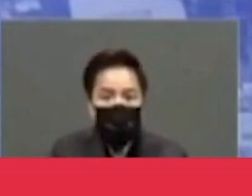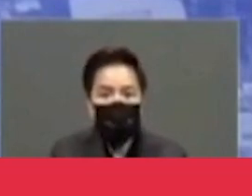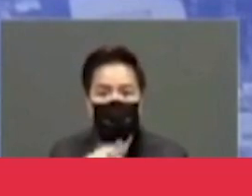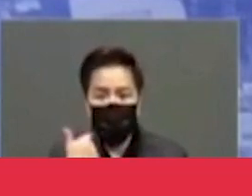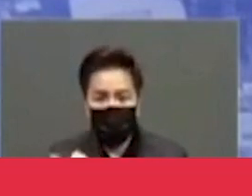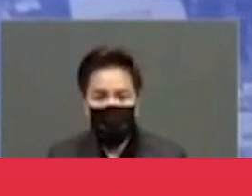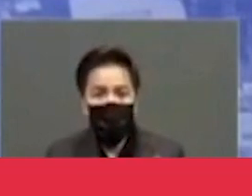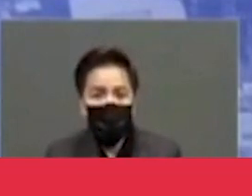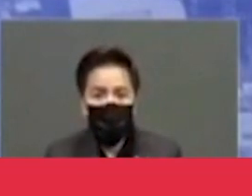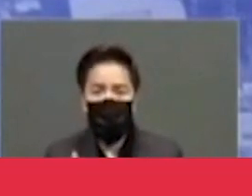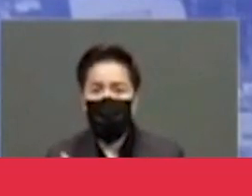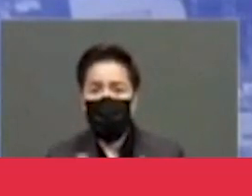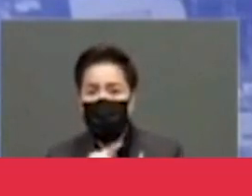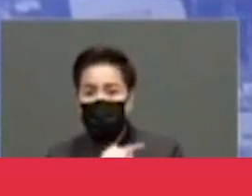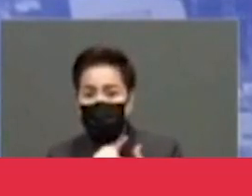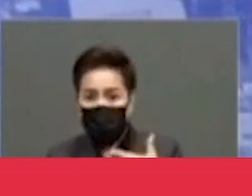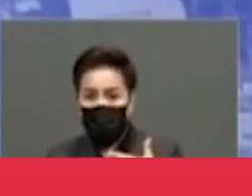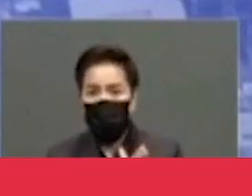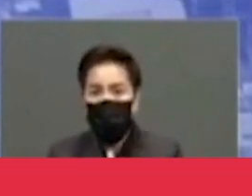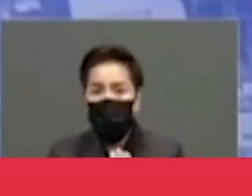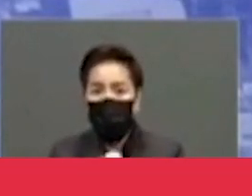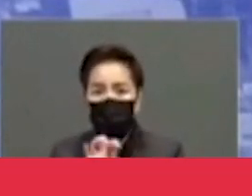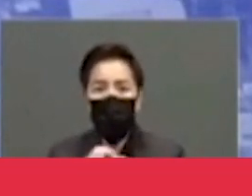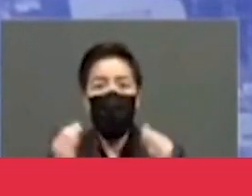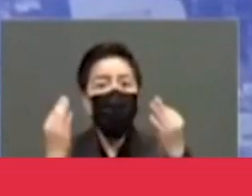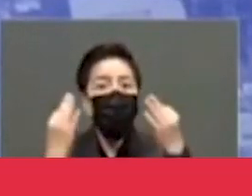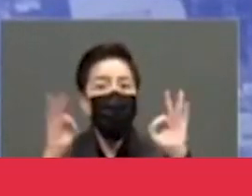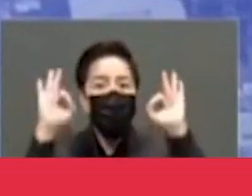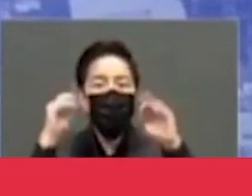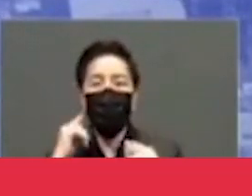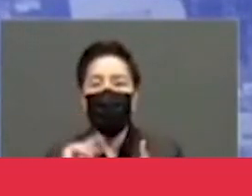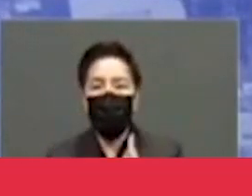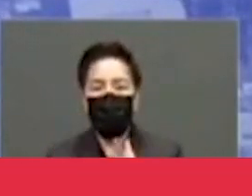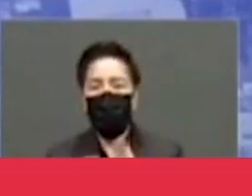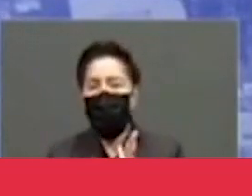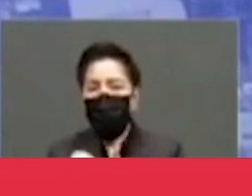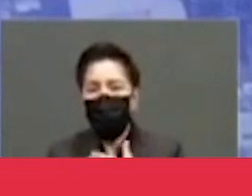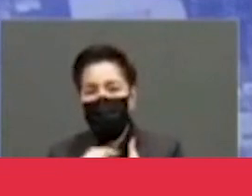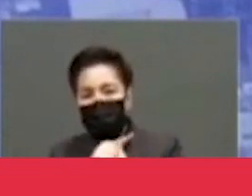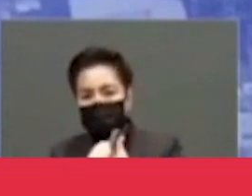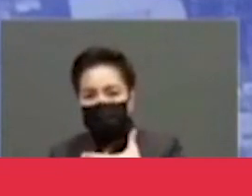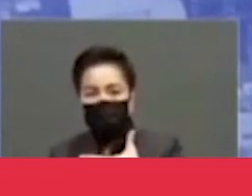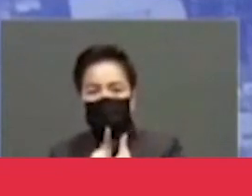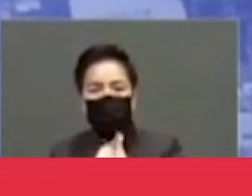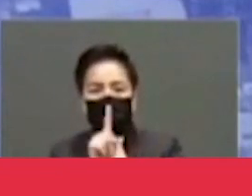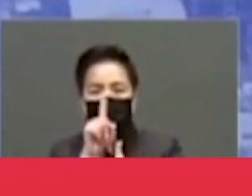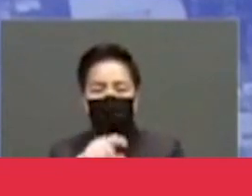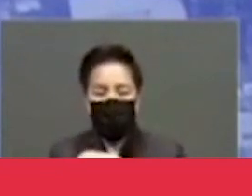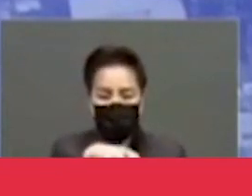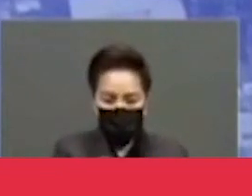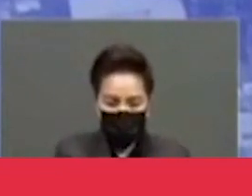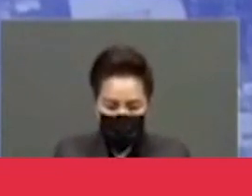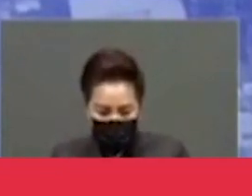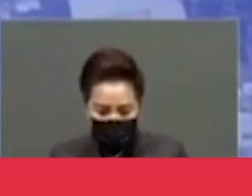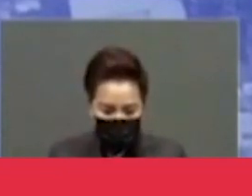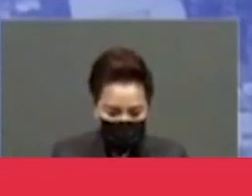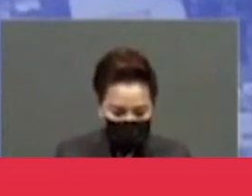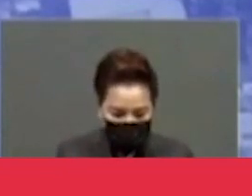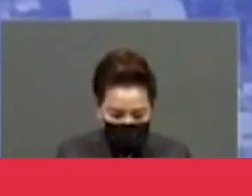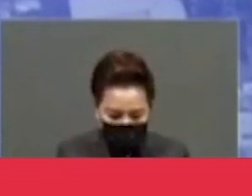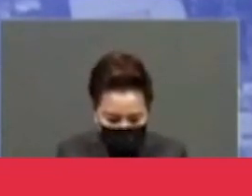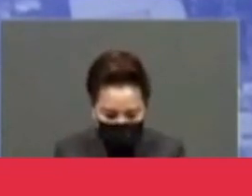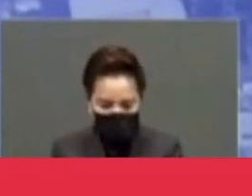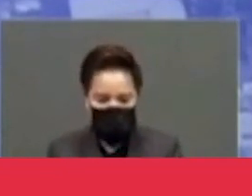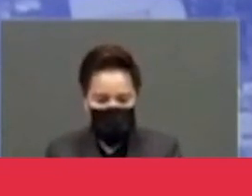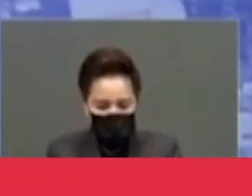ทางกระทรวงสาธารณสุขมีการประเมินว่าพร้อมหรือไม่ส่วนหนึ่งไม่ได้พิจารณาจากตัวเลขผู้ติดเชื้อจะมีการดูให้ครอบคลุมถึงการฉีด